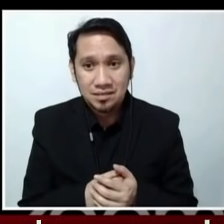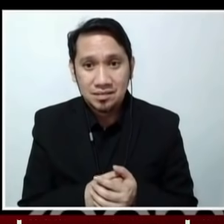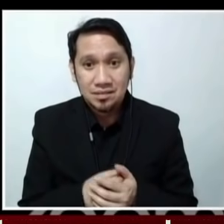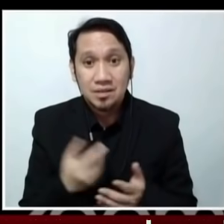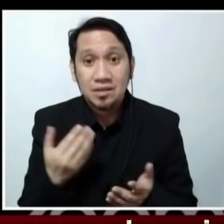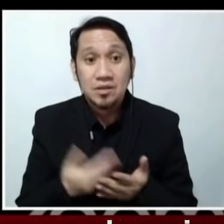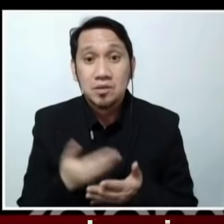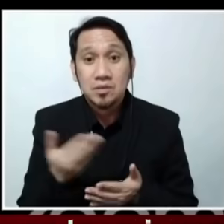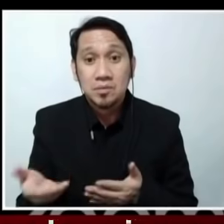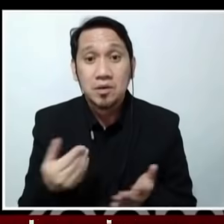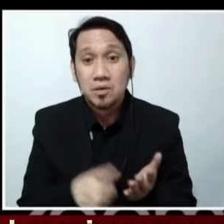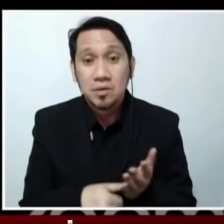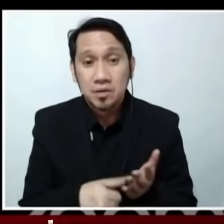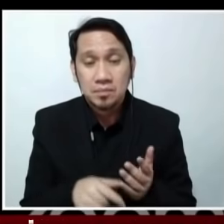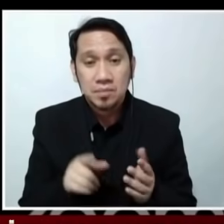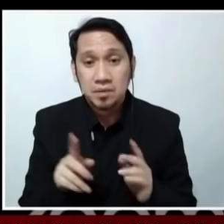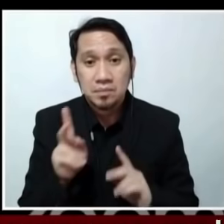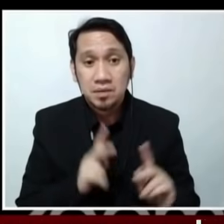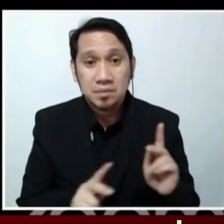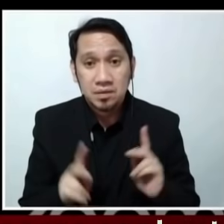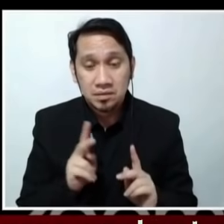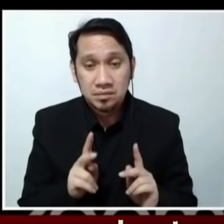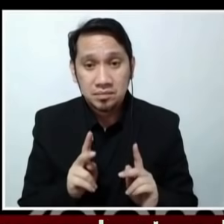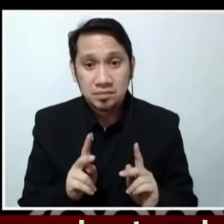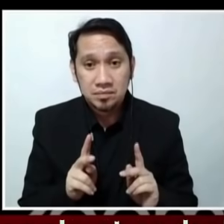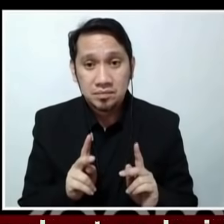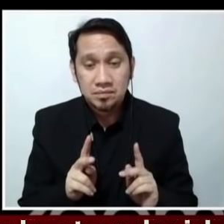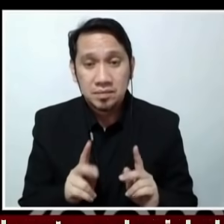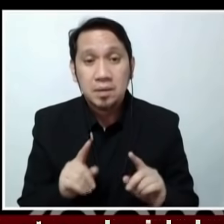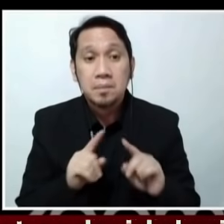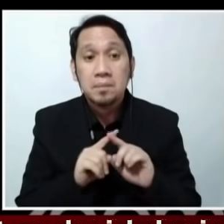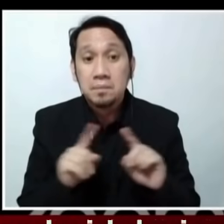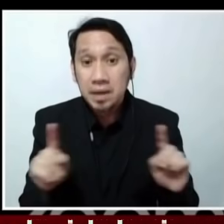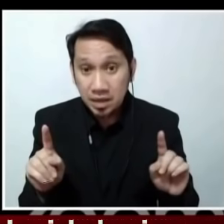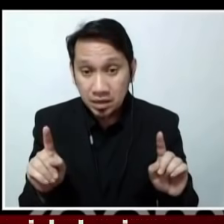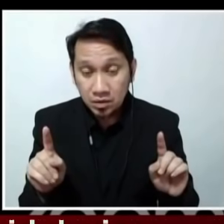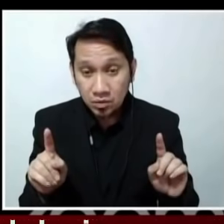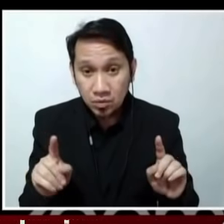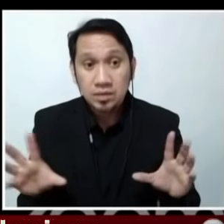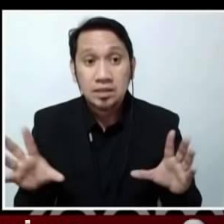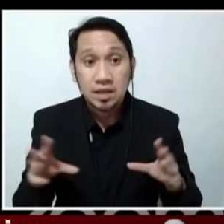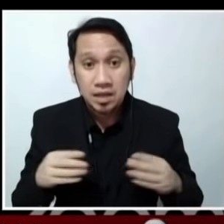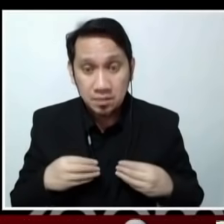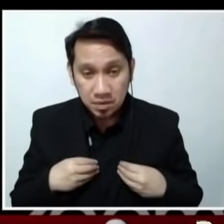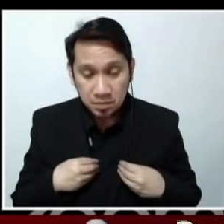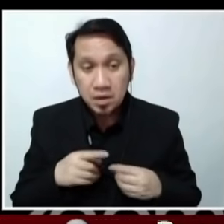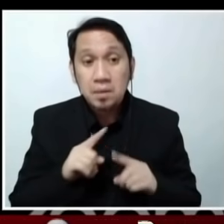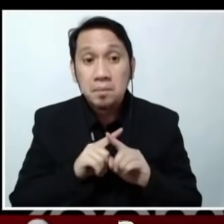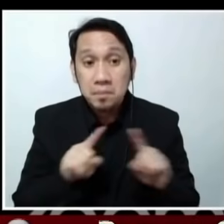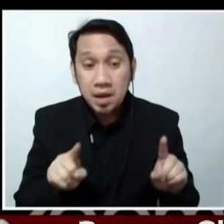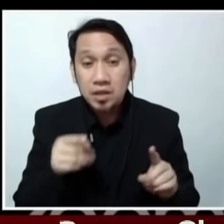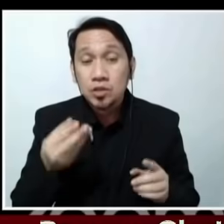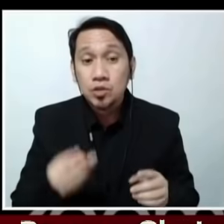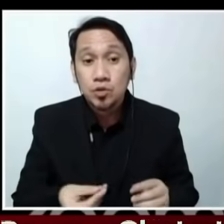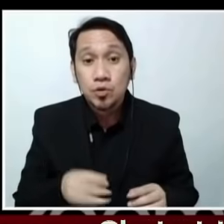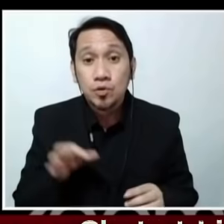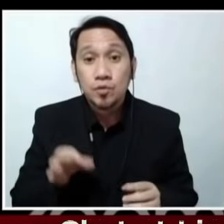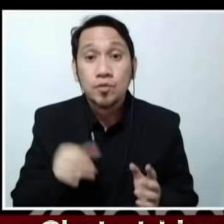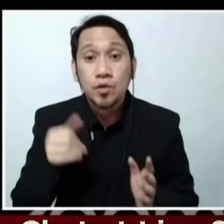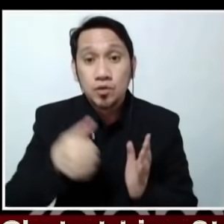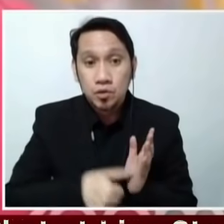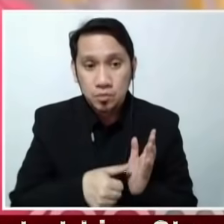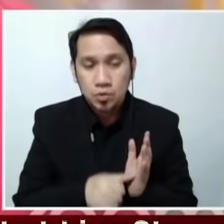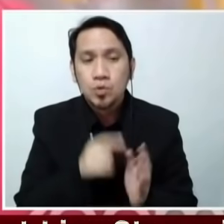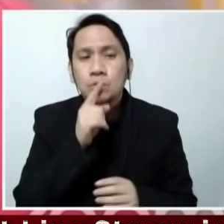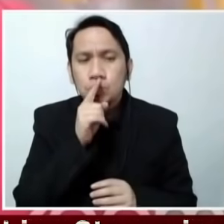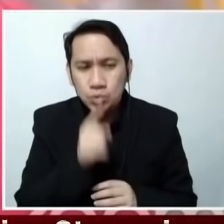ng boto, pera din yan ng taong bayan. Pero tatanggapin mo, pero ang iboboto mo kung sino yung nasa konsensya